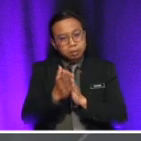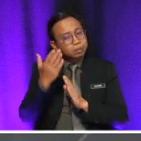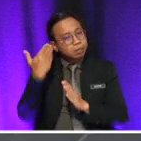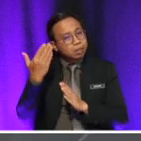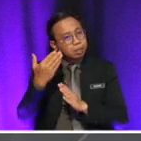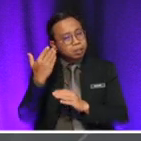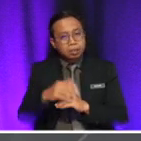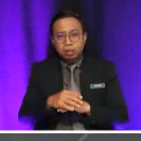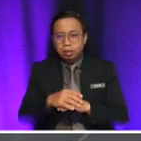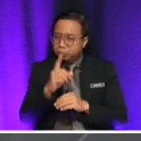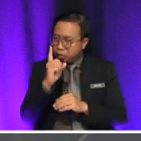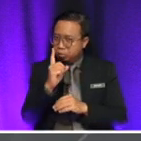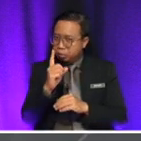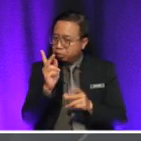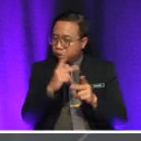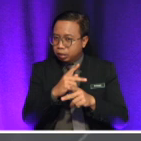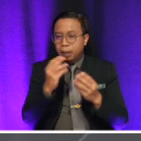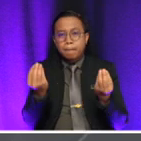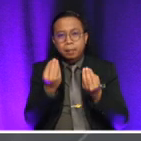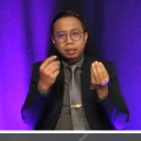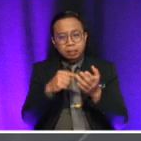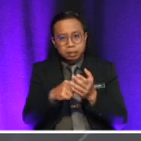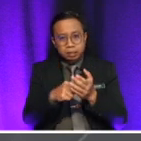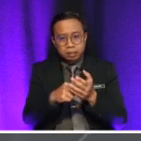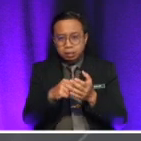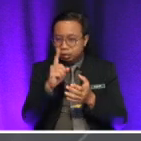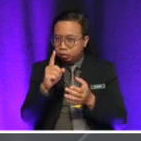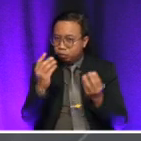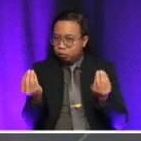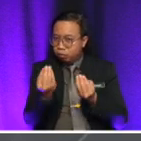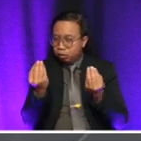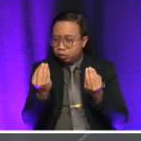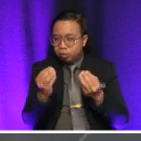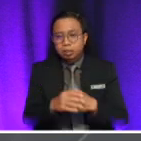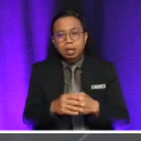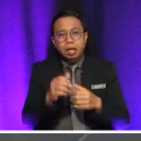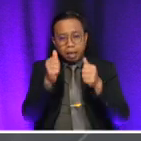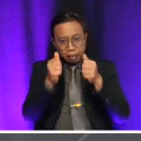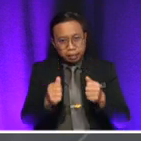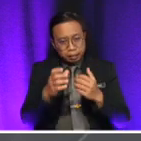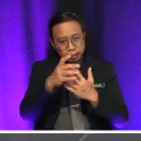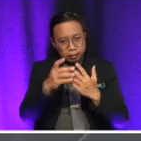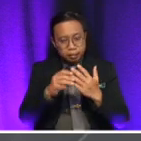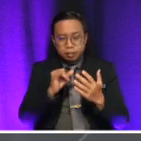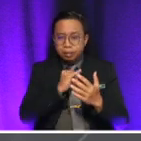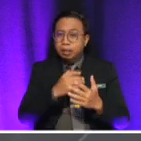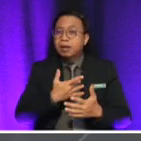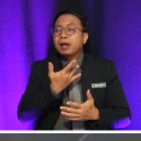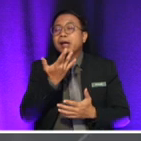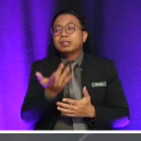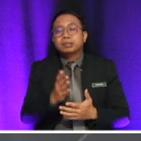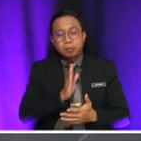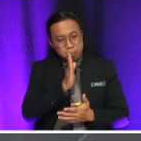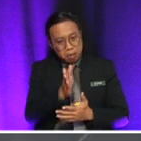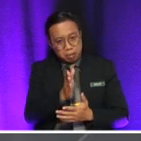bab pertama kalinya majelis ini bersidang sebagai sebuah majelis yang dipilih dan saya bersama bangga dan